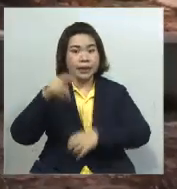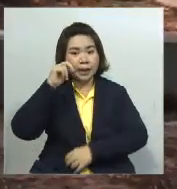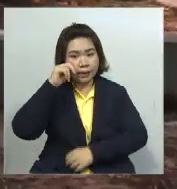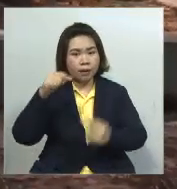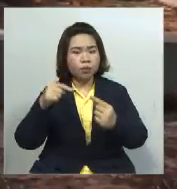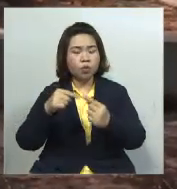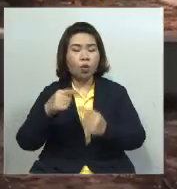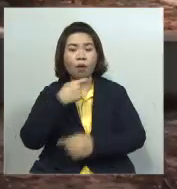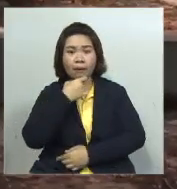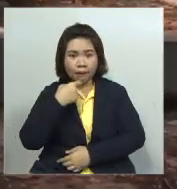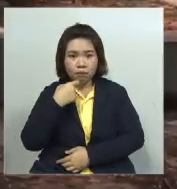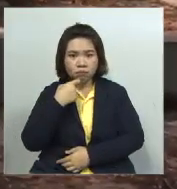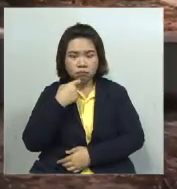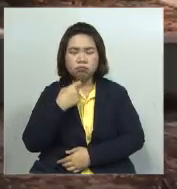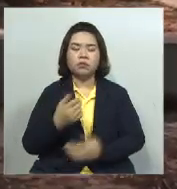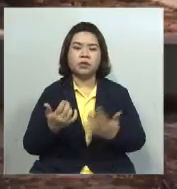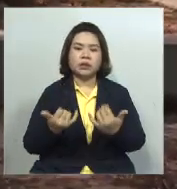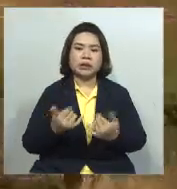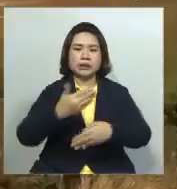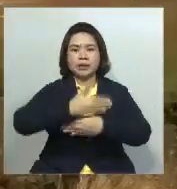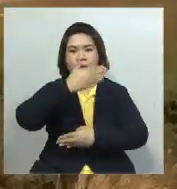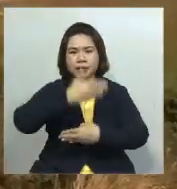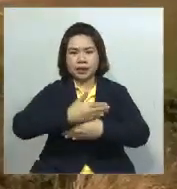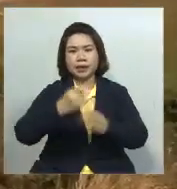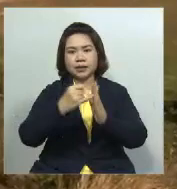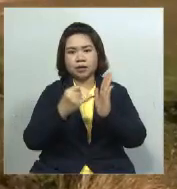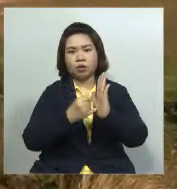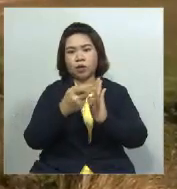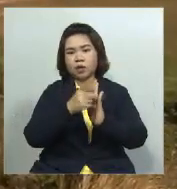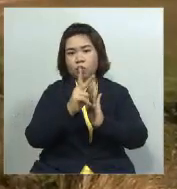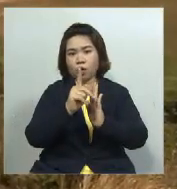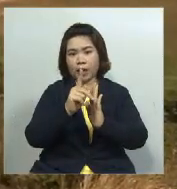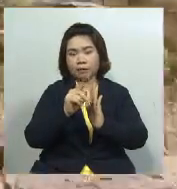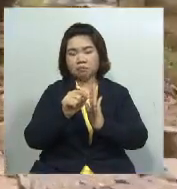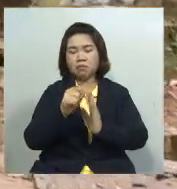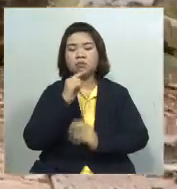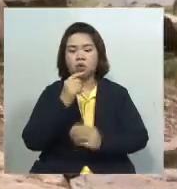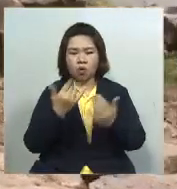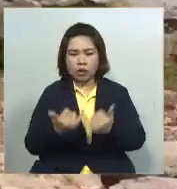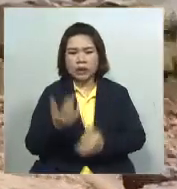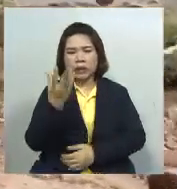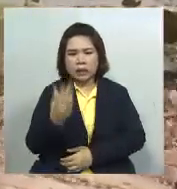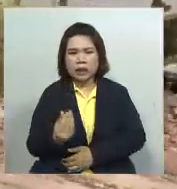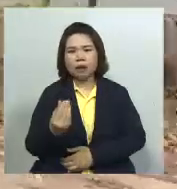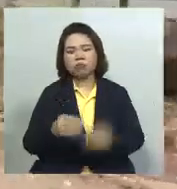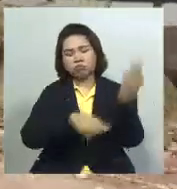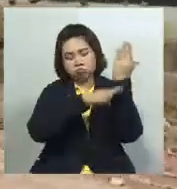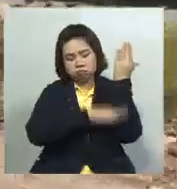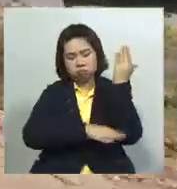ำในช่วงหน้าแล้งโดยบอกว่าปริมาณน้ำในเขื่อนอุบลรัตน์จังหวัดขอนแก่นตอนนี้นะคะเหลืออยู่